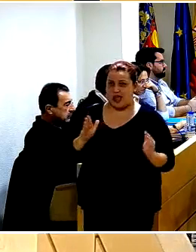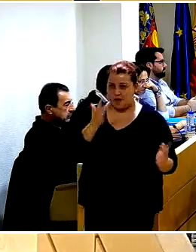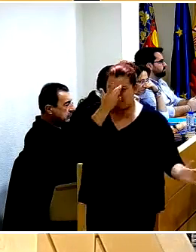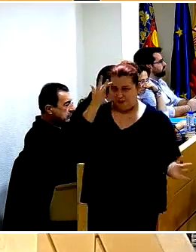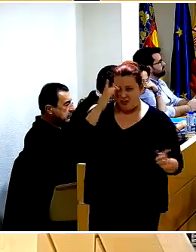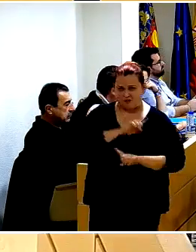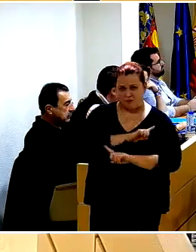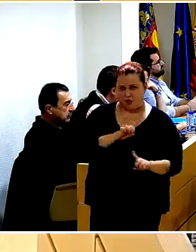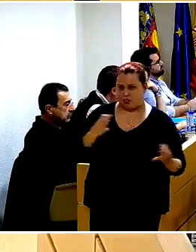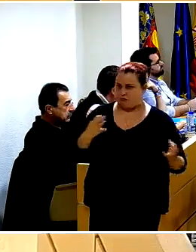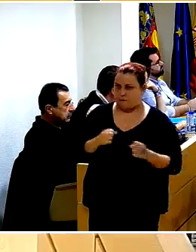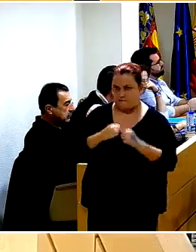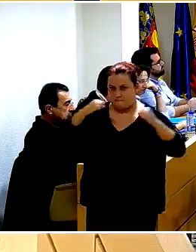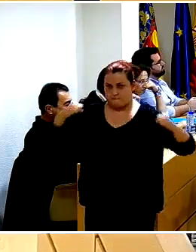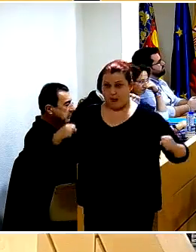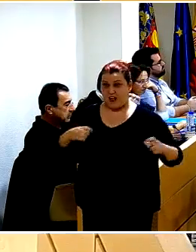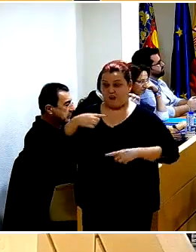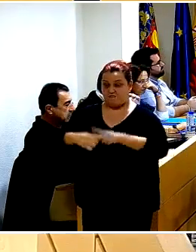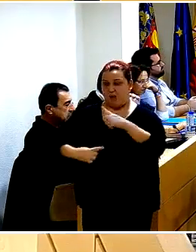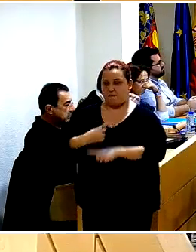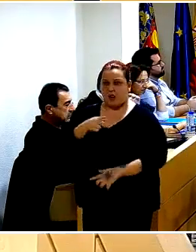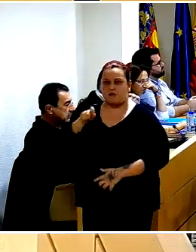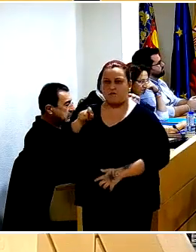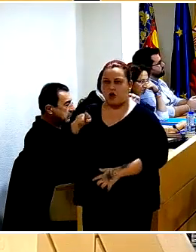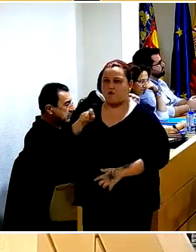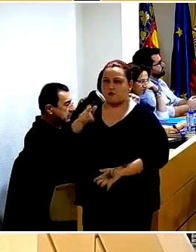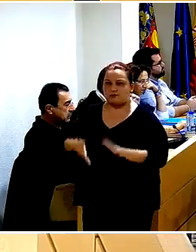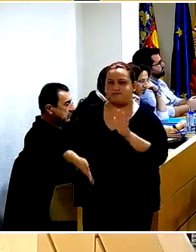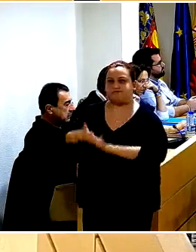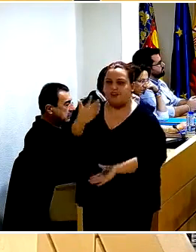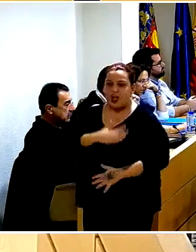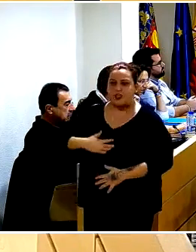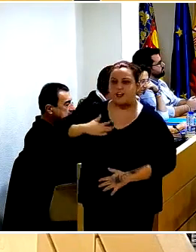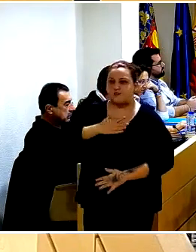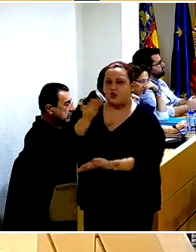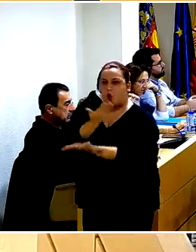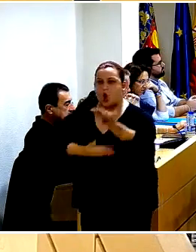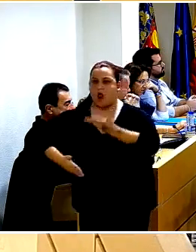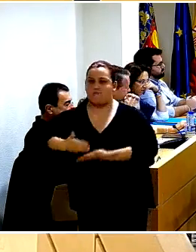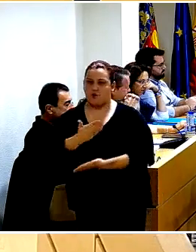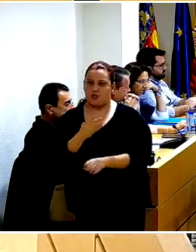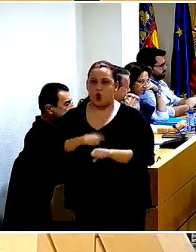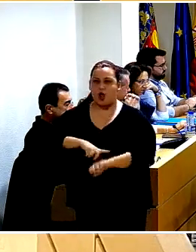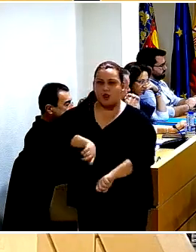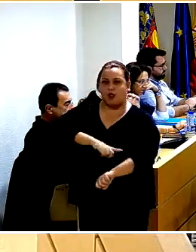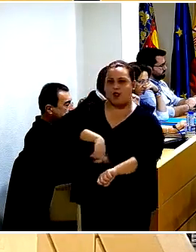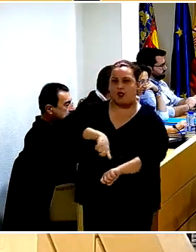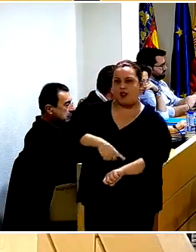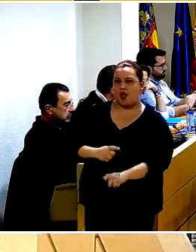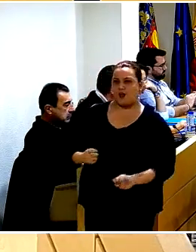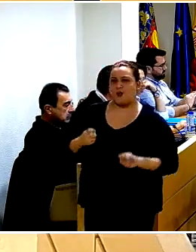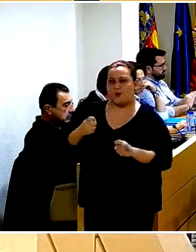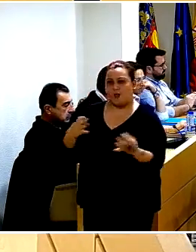famílies paiportines acudixen i disfruten i col·laboren i dediquen tantes i tantes hores, mereixen el